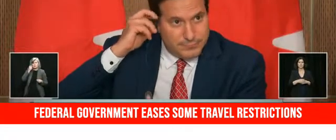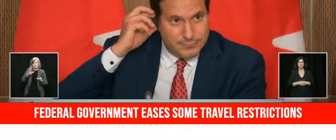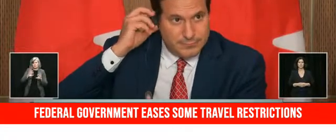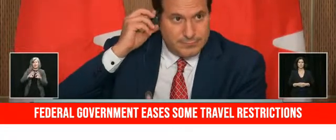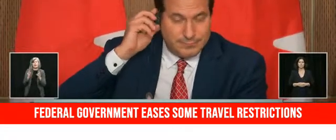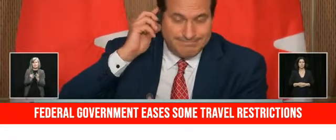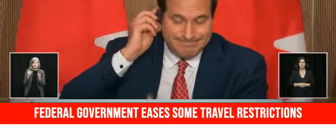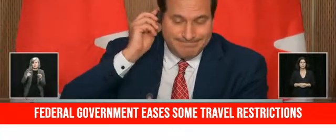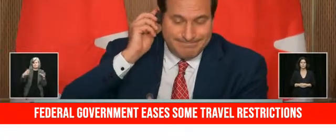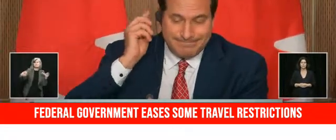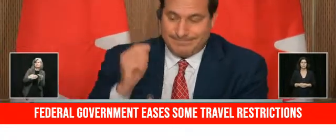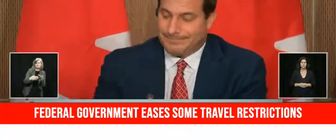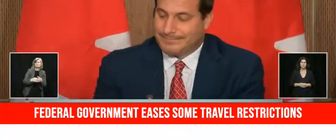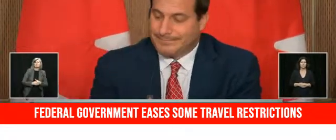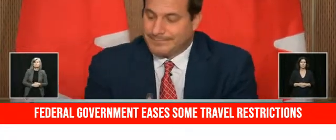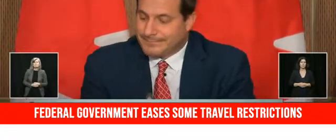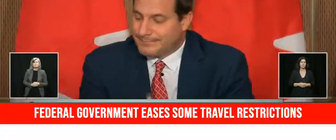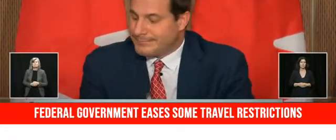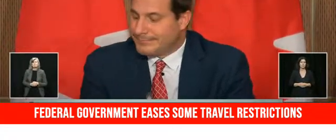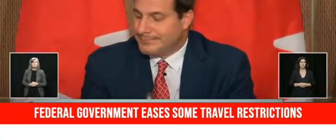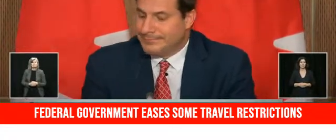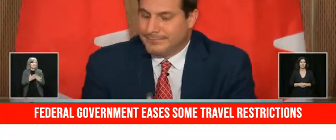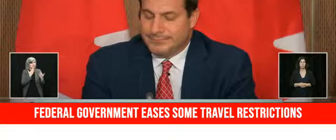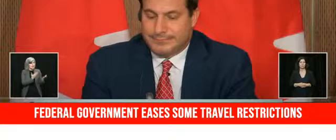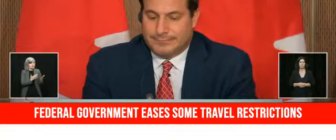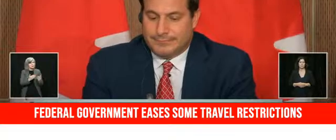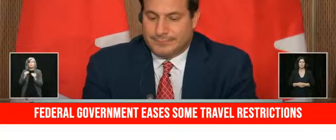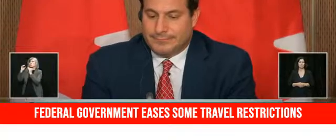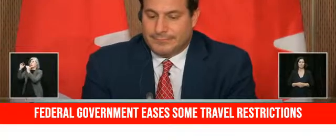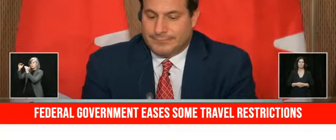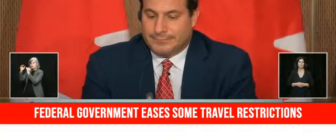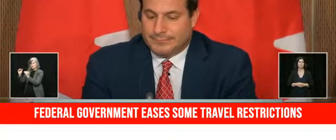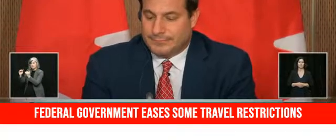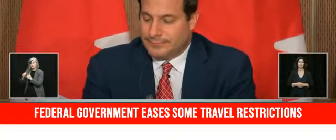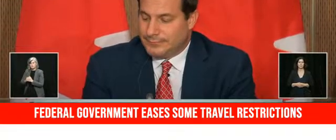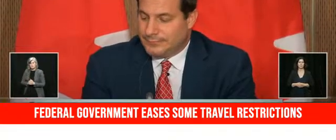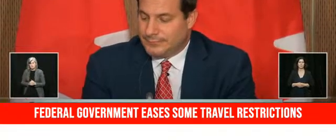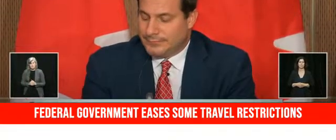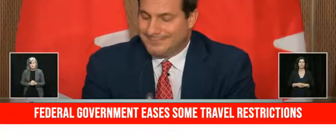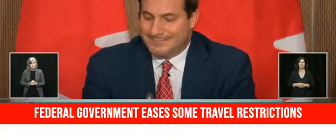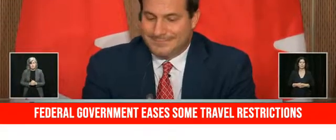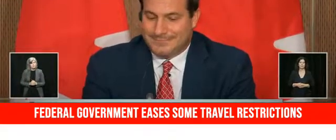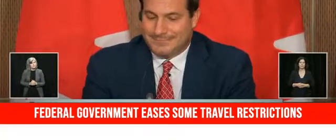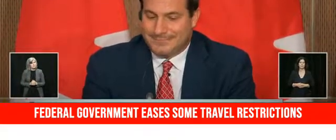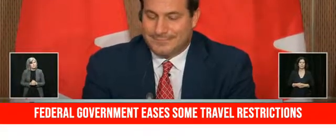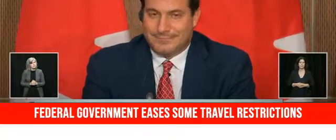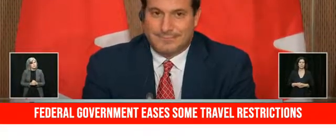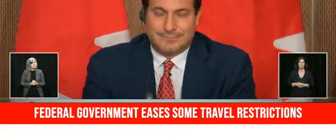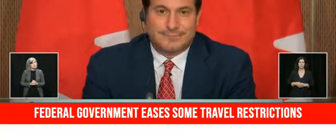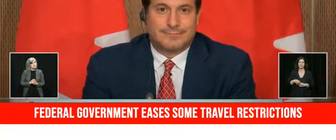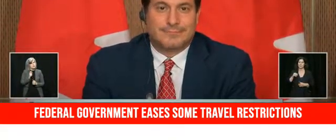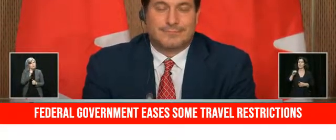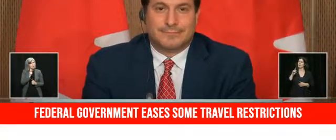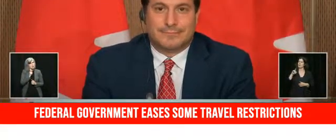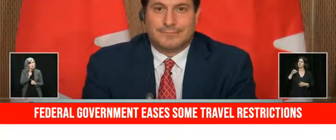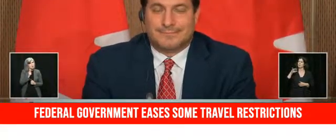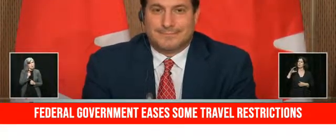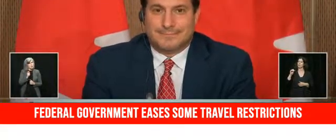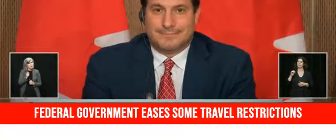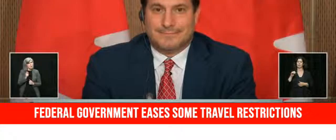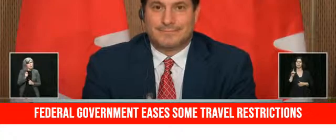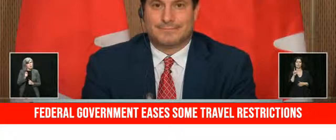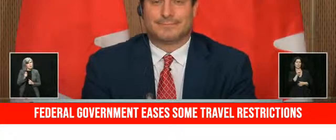Thank you. Our next question, la prochaine question, Lauren Gardner, Politico. Votre ligne est ouverte. Please go ahead.